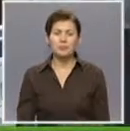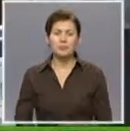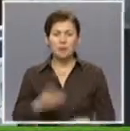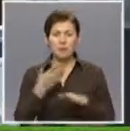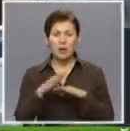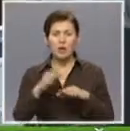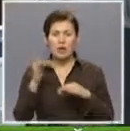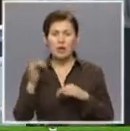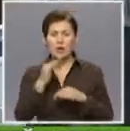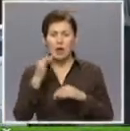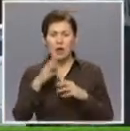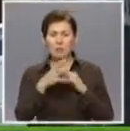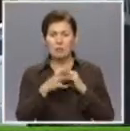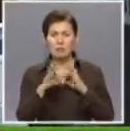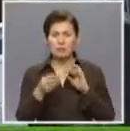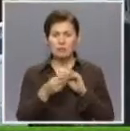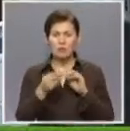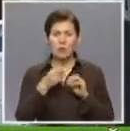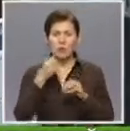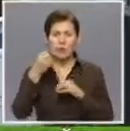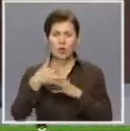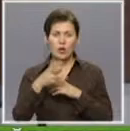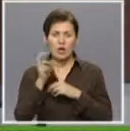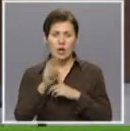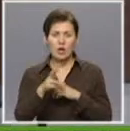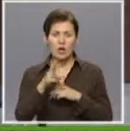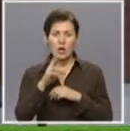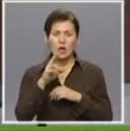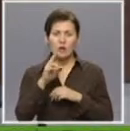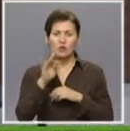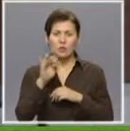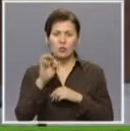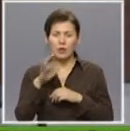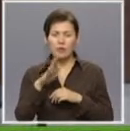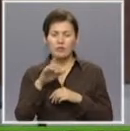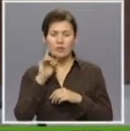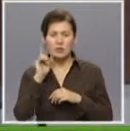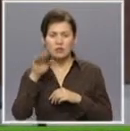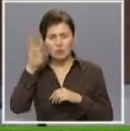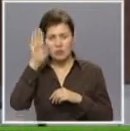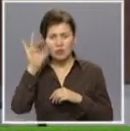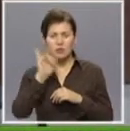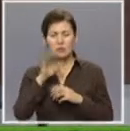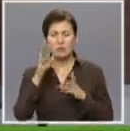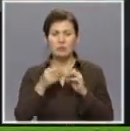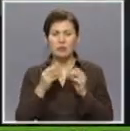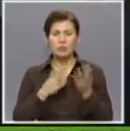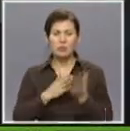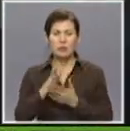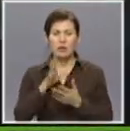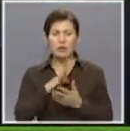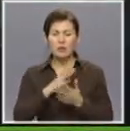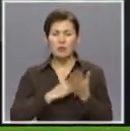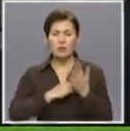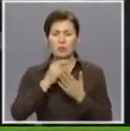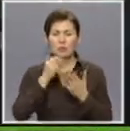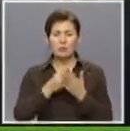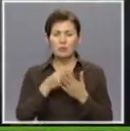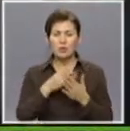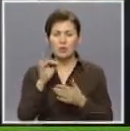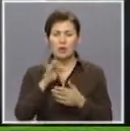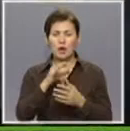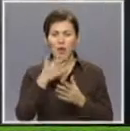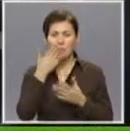Несие тарихынан хабардар болу үшін орталыққа бас сұққанның бірі Нұрғали Тұрымбетов. Жас жігіт ақылы қызмет түрінің тиімділігін жоғары бағалауда.